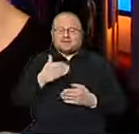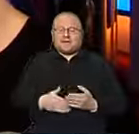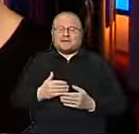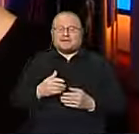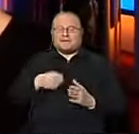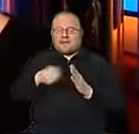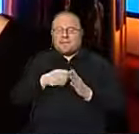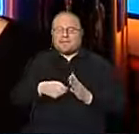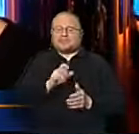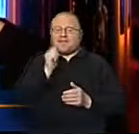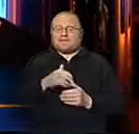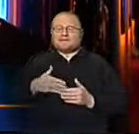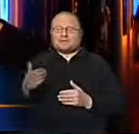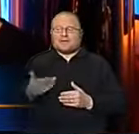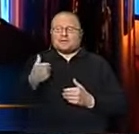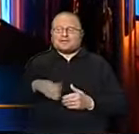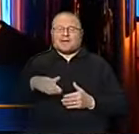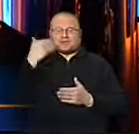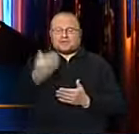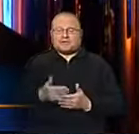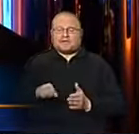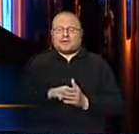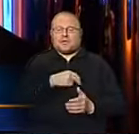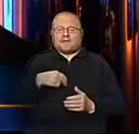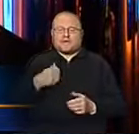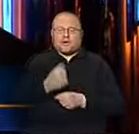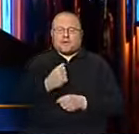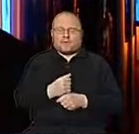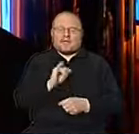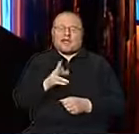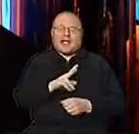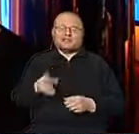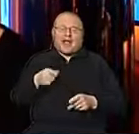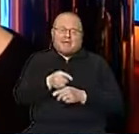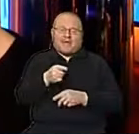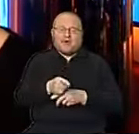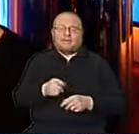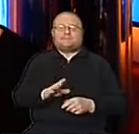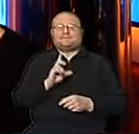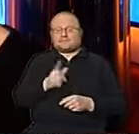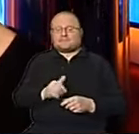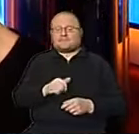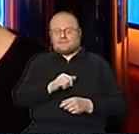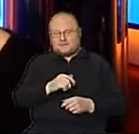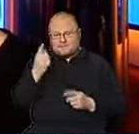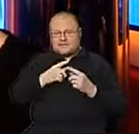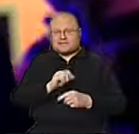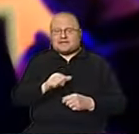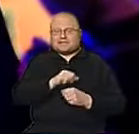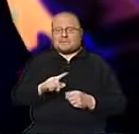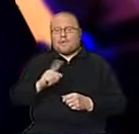okazało, żadna ze stron nie chciała się przyznać do naszego robota i każdy atakował, ale mam nadzieję, że znajdujemy się po dobrej